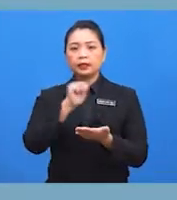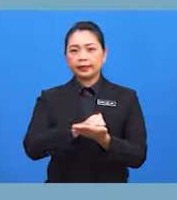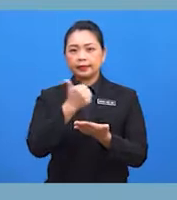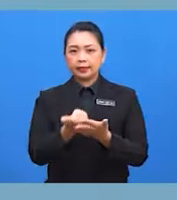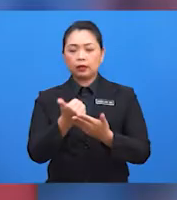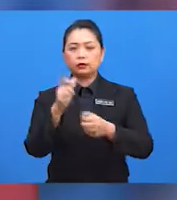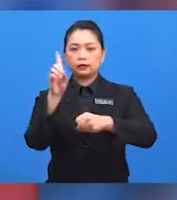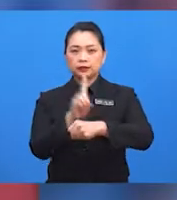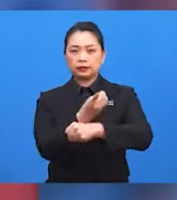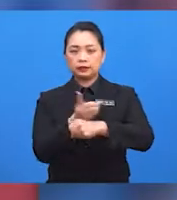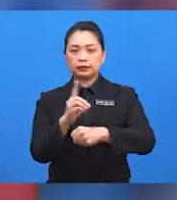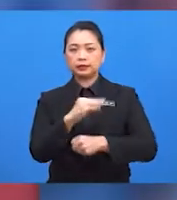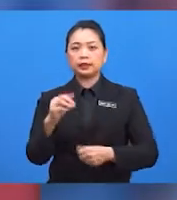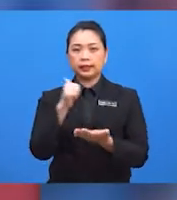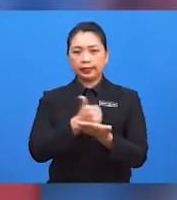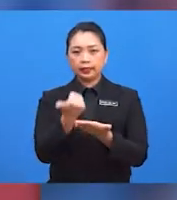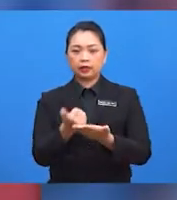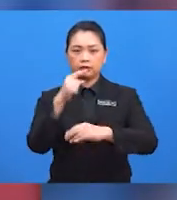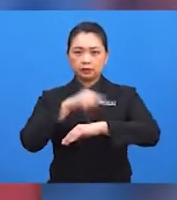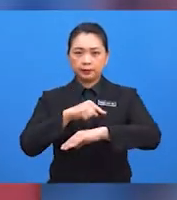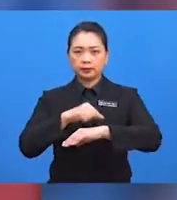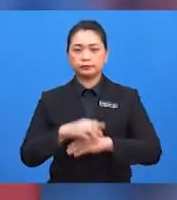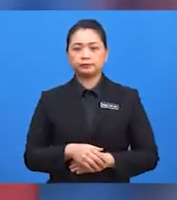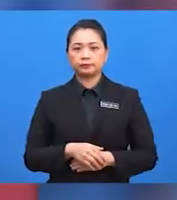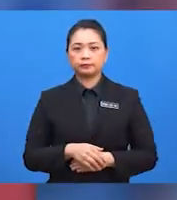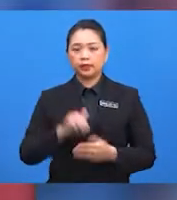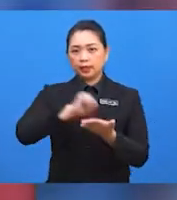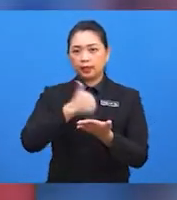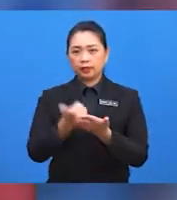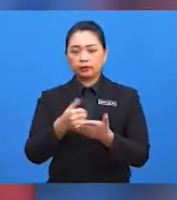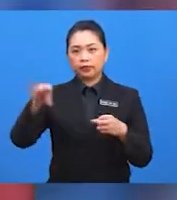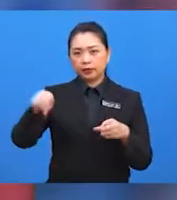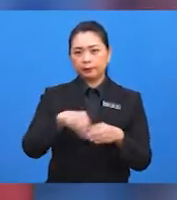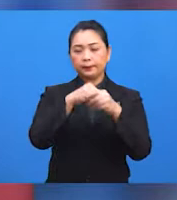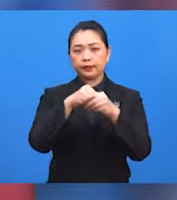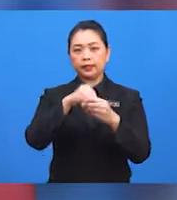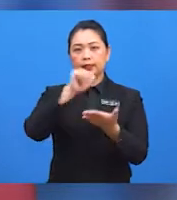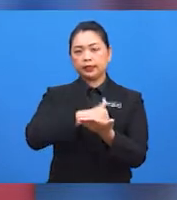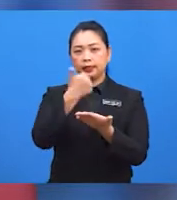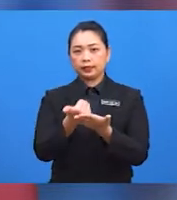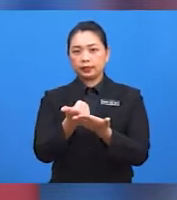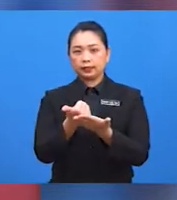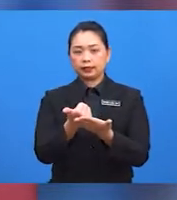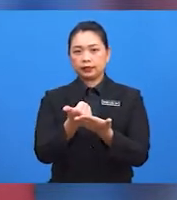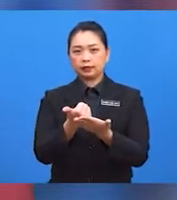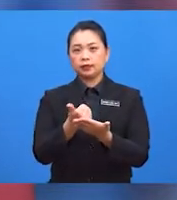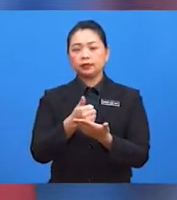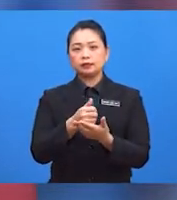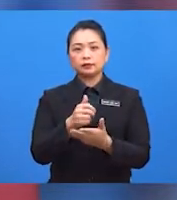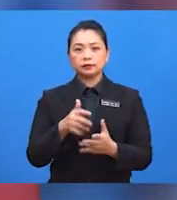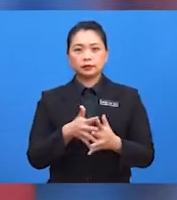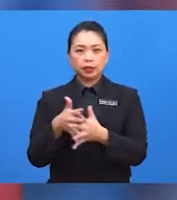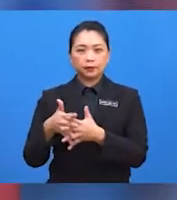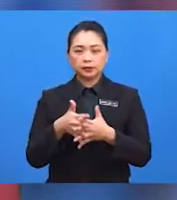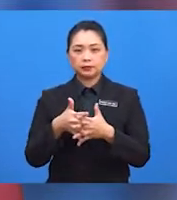semasa. Kerana kedua-dua akaun ini melibatkan perdagangan antarabangsa. Perdagangan antarabangsa akan